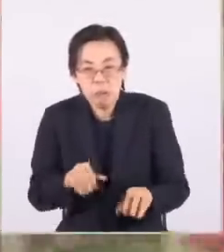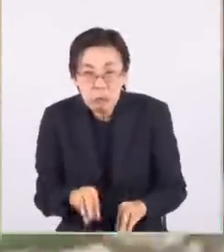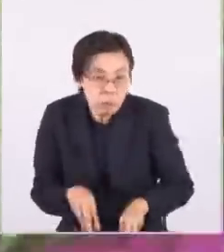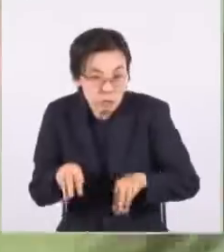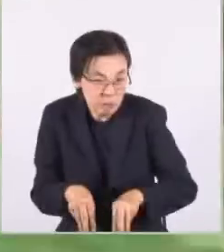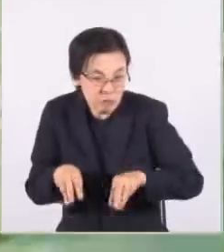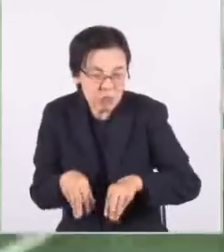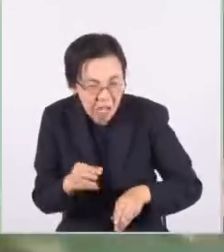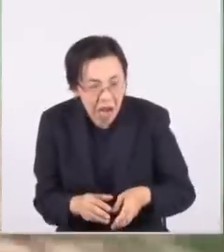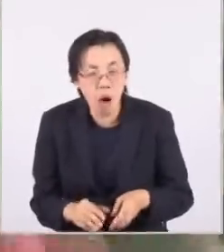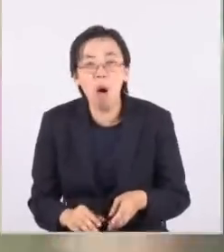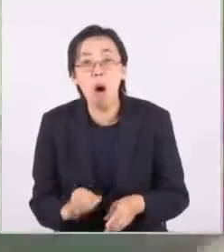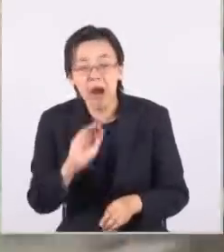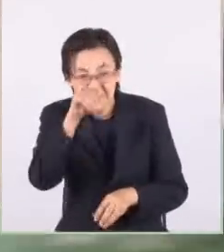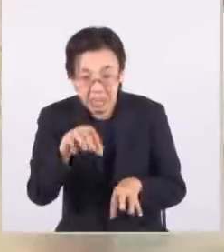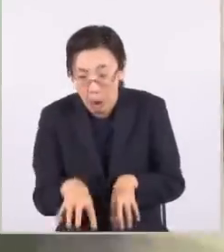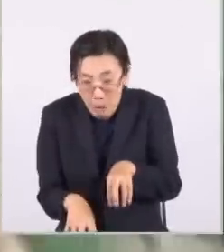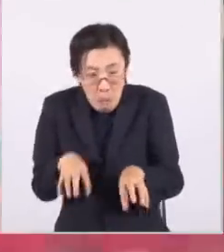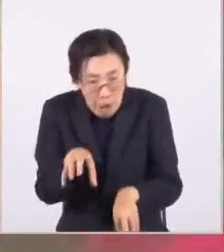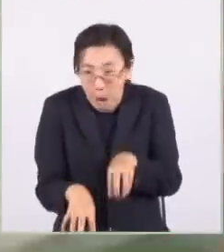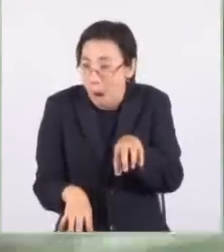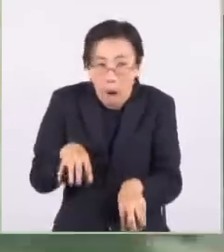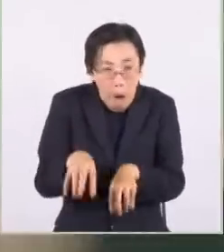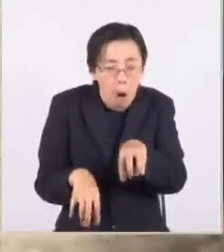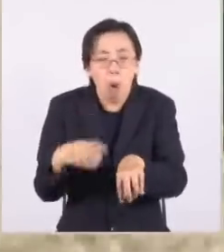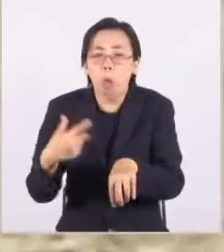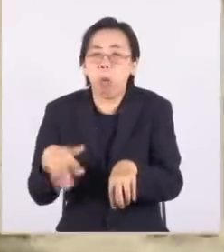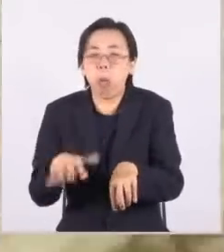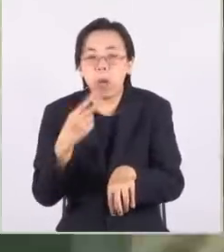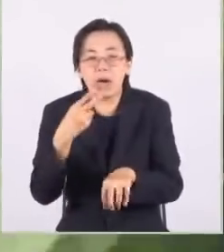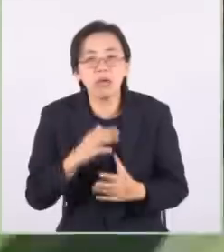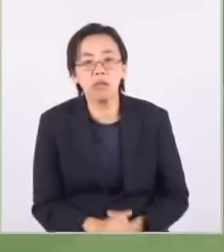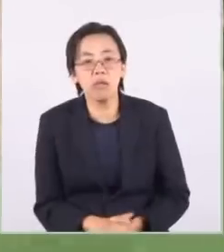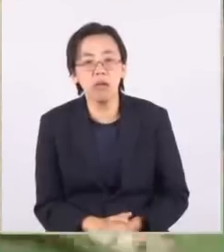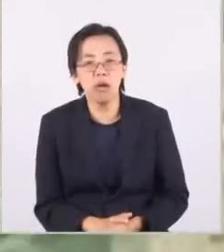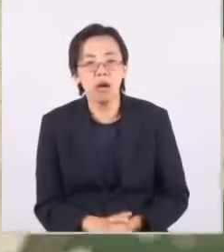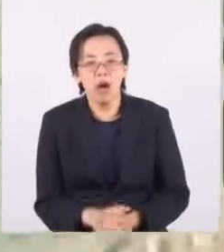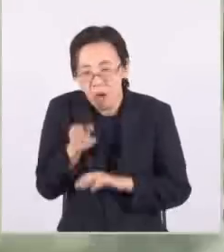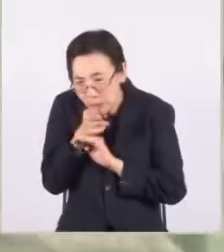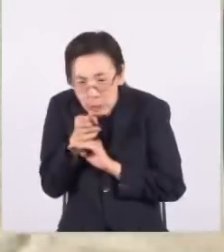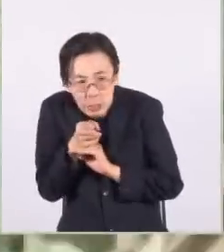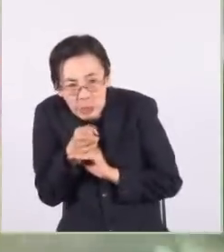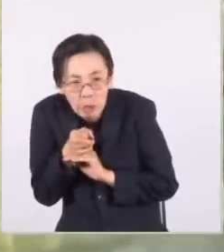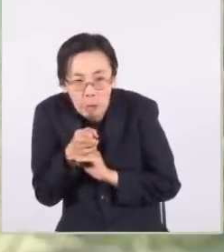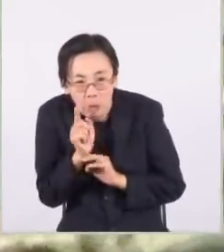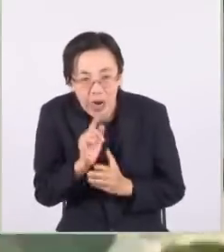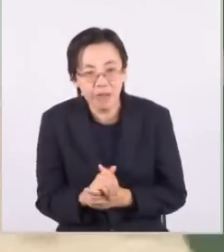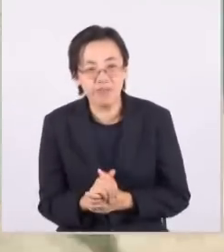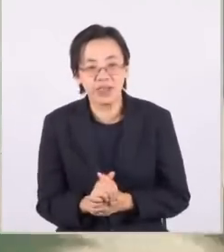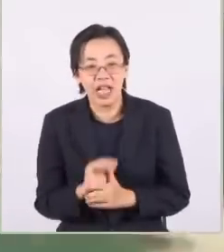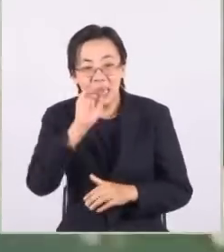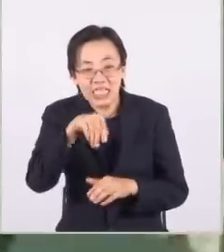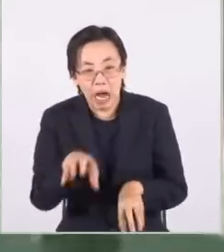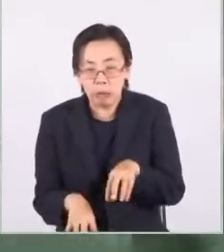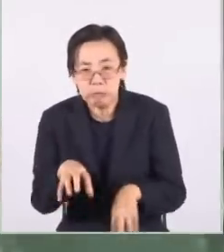างดูดิ เป็นไง หนีแบบไม่เลี้ยวหลังเลย ให้ภาพมันเล่าเรื่อง โอ้โหดูไอ้คนถ่ายก็แหมเนี่ยเหลือเกินนะ อ่าไหนเจ้าป่าไงไหนตัวใหญ่ไ